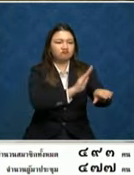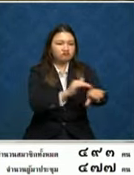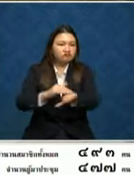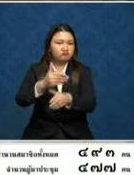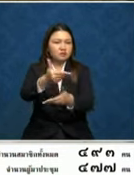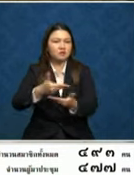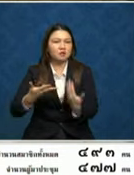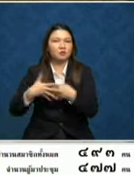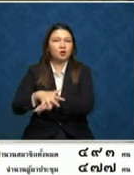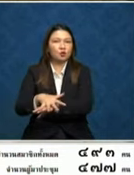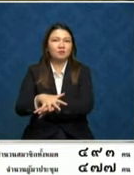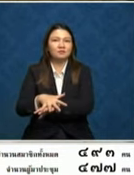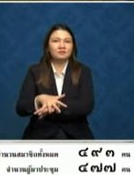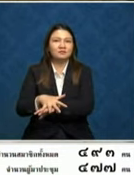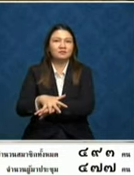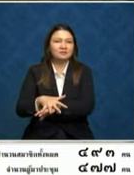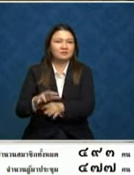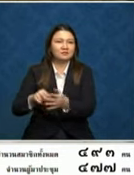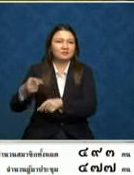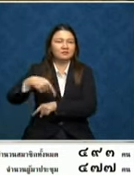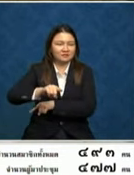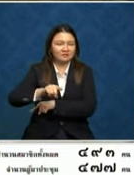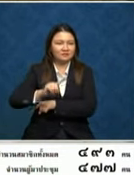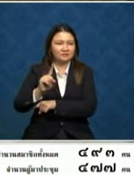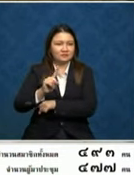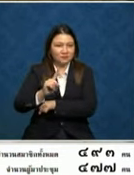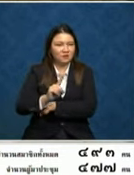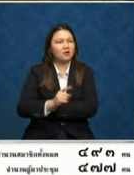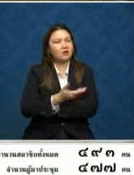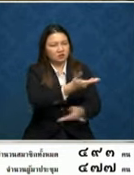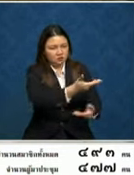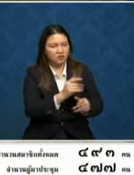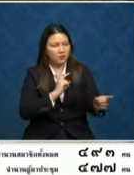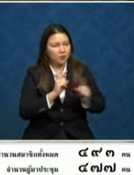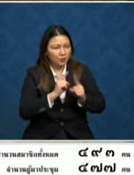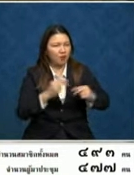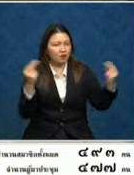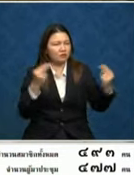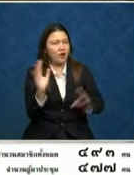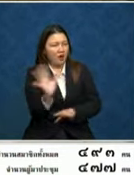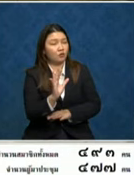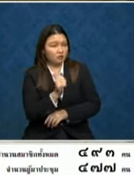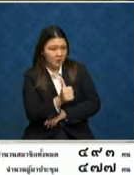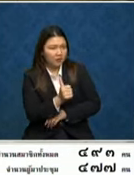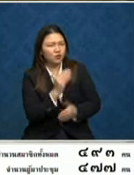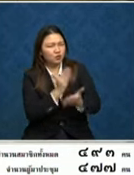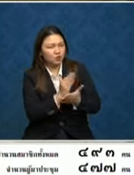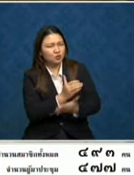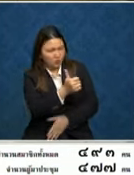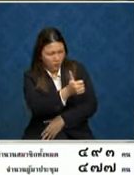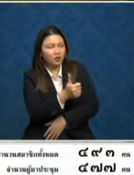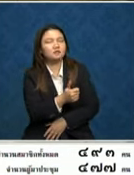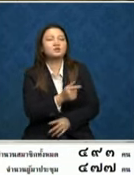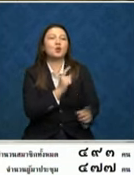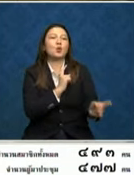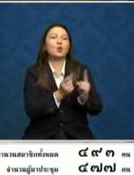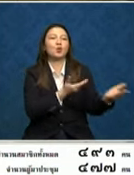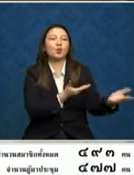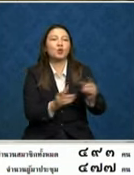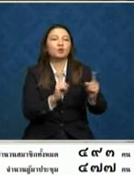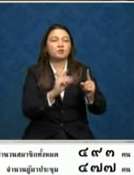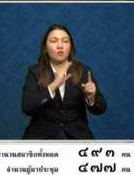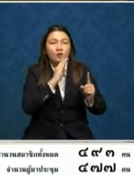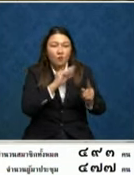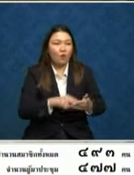ได้ไหมไม่ฆ่าไม่แกงกันได้ไหมเพราะถ้าลบกันทีไรใครเดือดร้อน